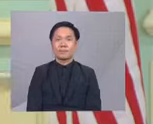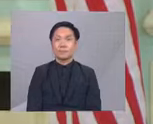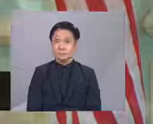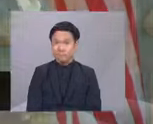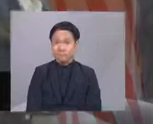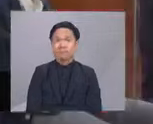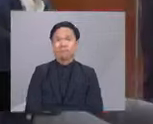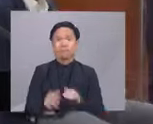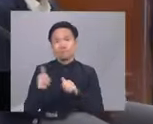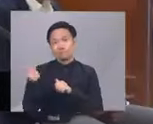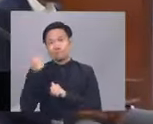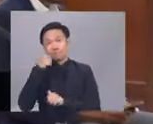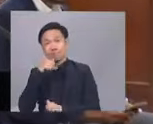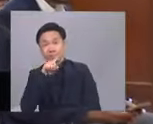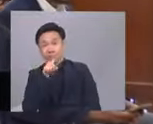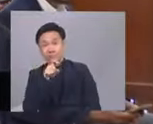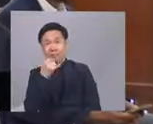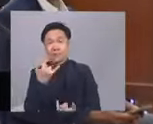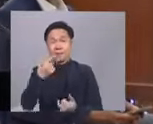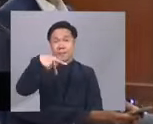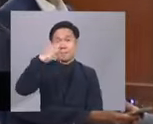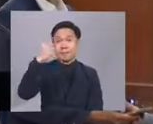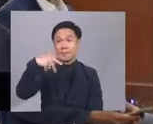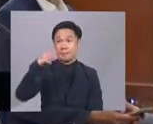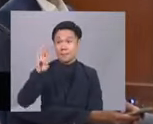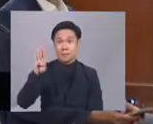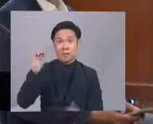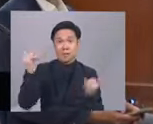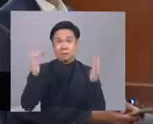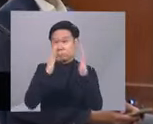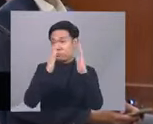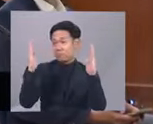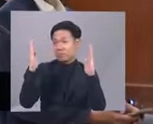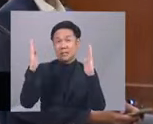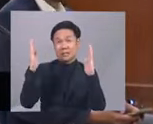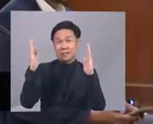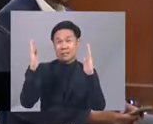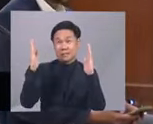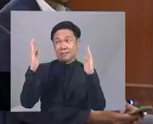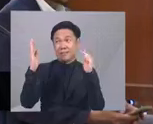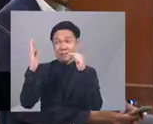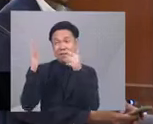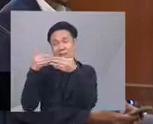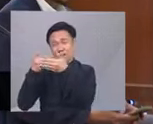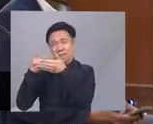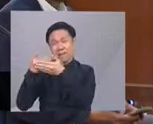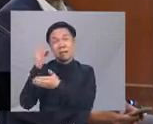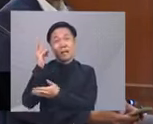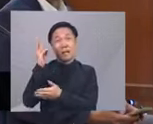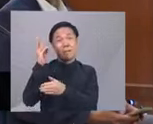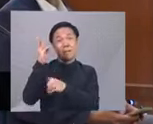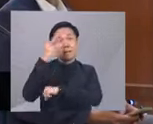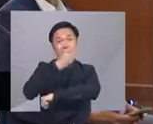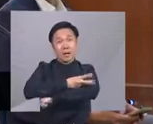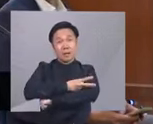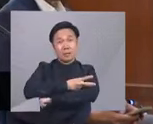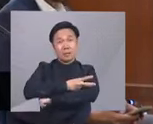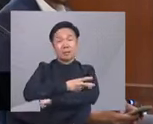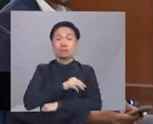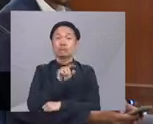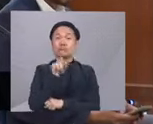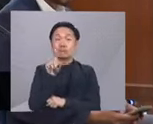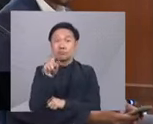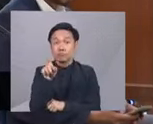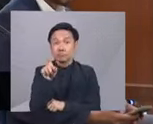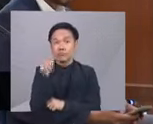Datuk Sri, PKPB kini berbaki kurang seminggu, iaitu 6 hari saja lagi. Adakah kerajaan akan membuat sebarang pengumuman